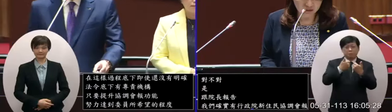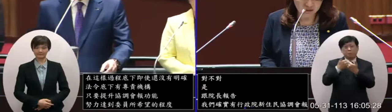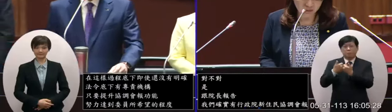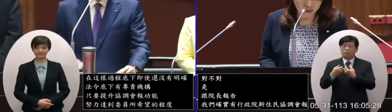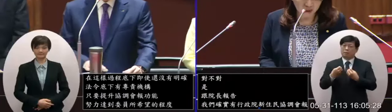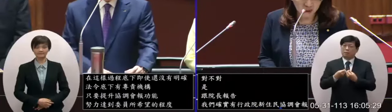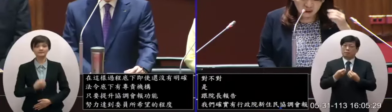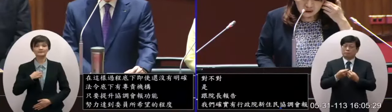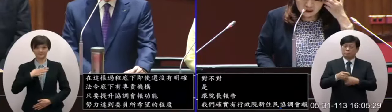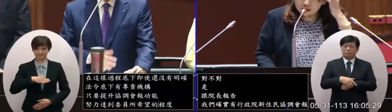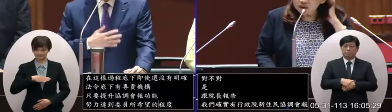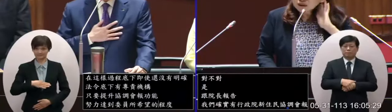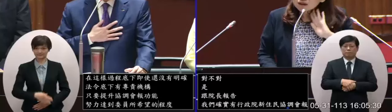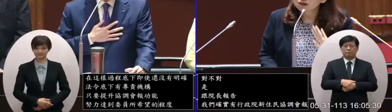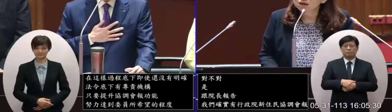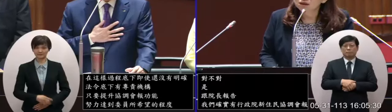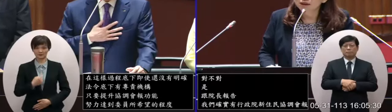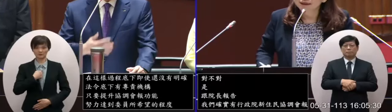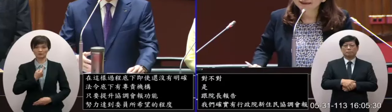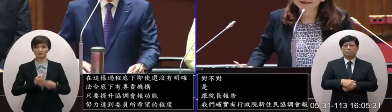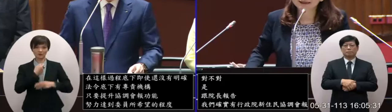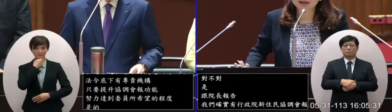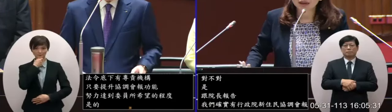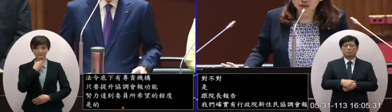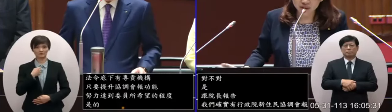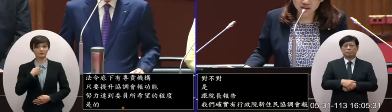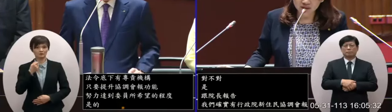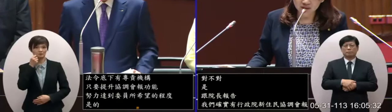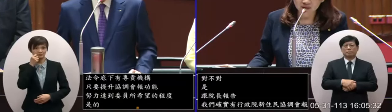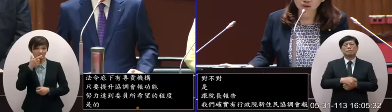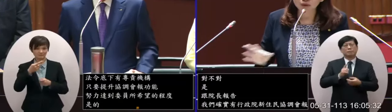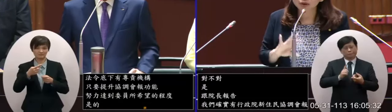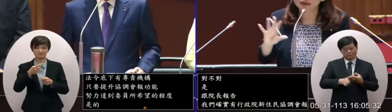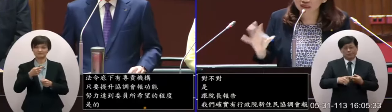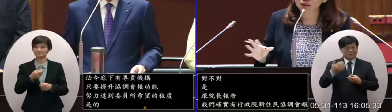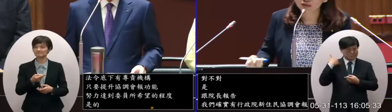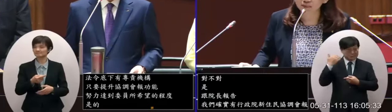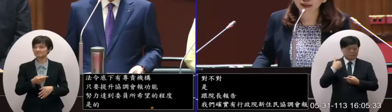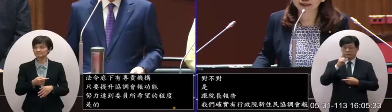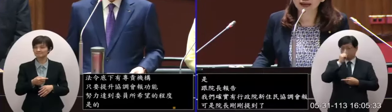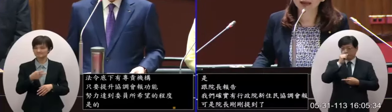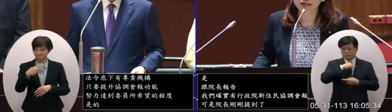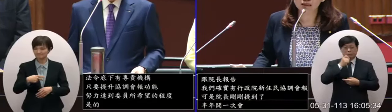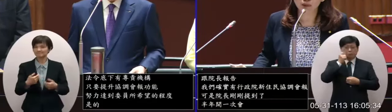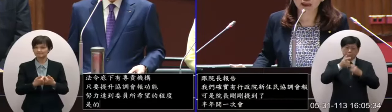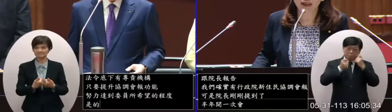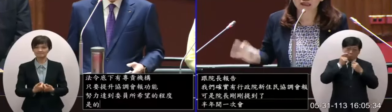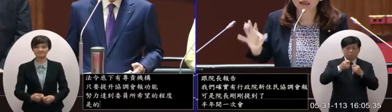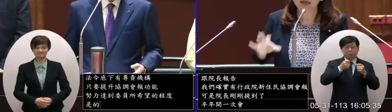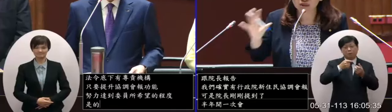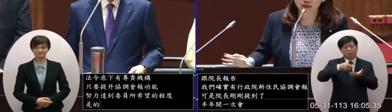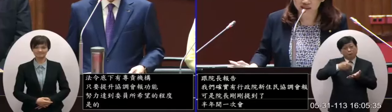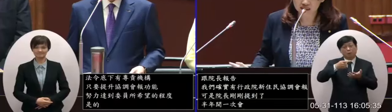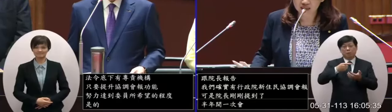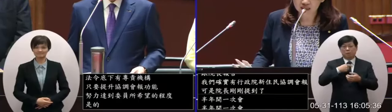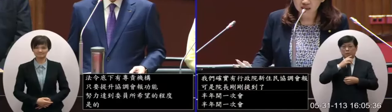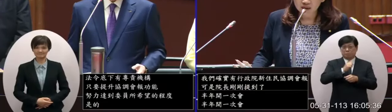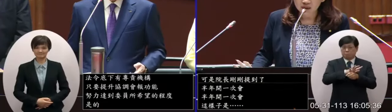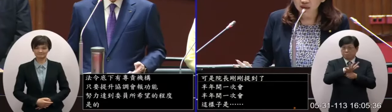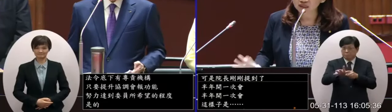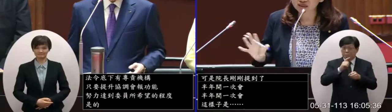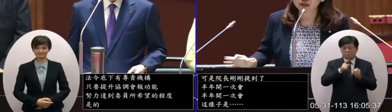这样子。 我很清楚，这个汇报是我主持的，我不会半年再开。 是，过去一直都是半年开一次会，疫情当中连一